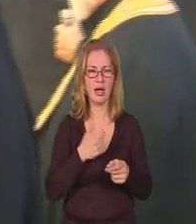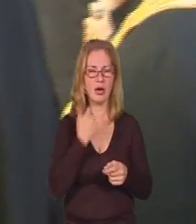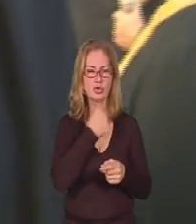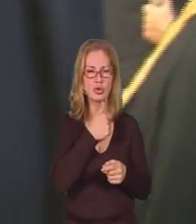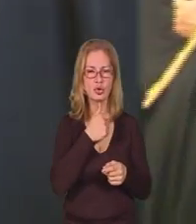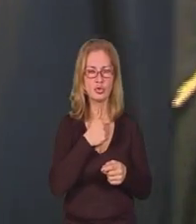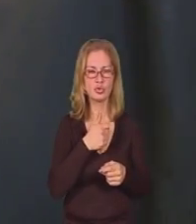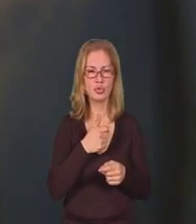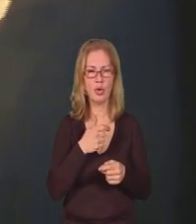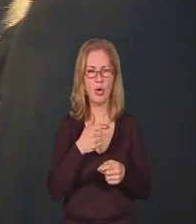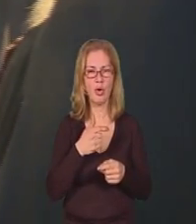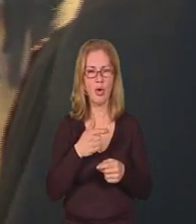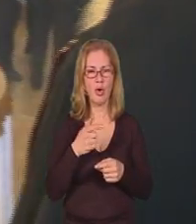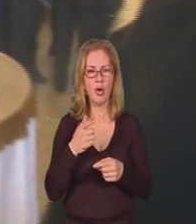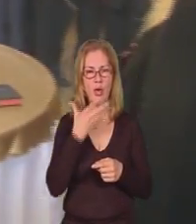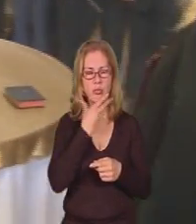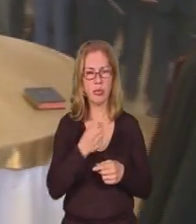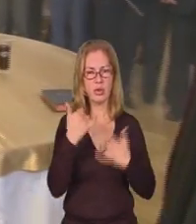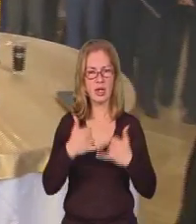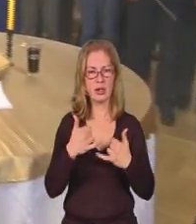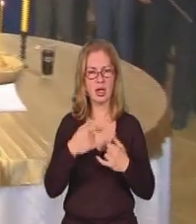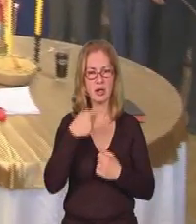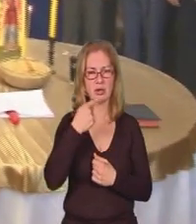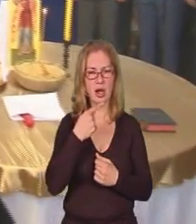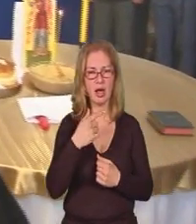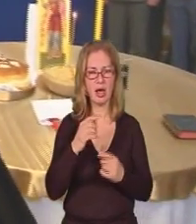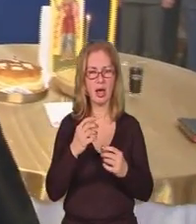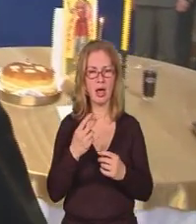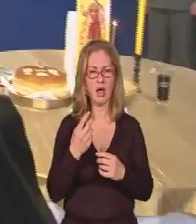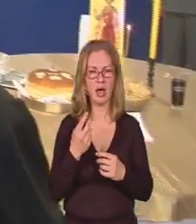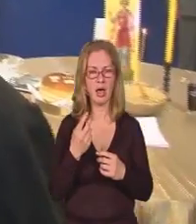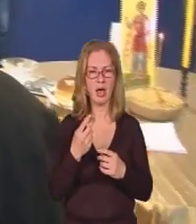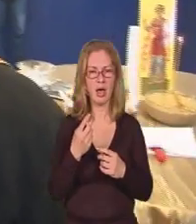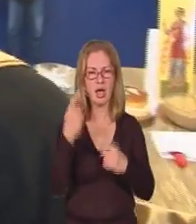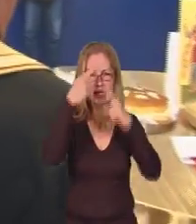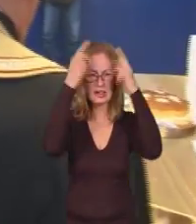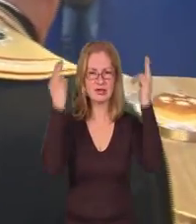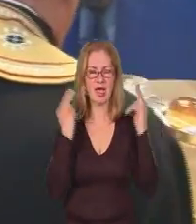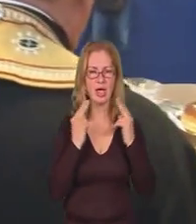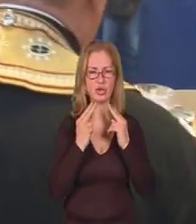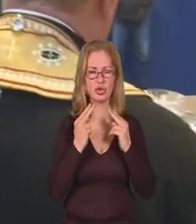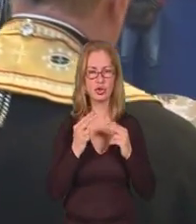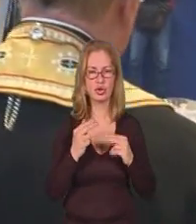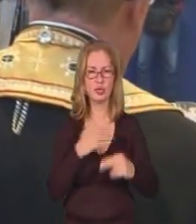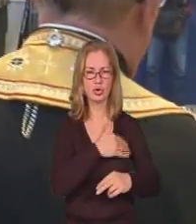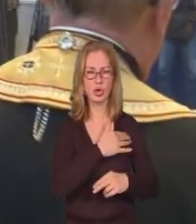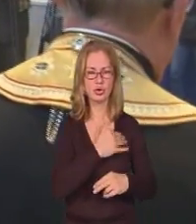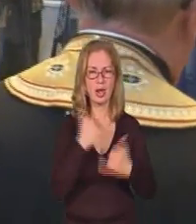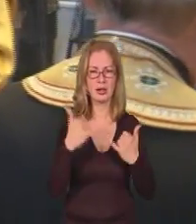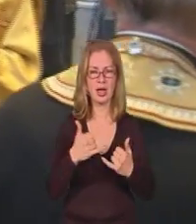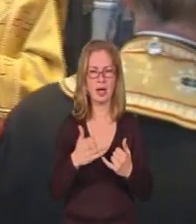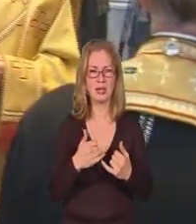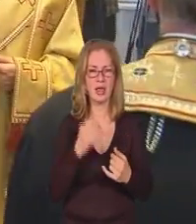čemu su i vladike danas dosta govorile, Svetom Đorđu. Danas je i dan kopnene vojske i dan